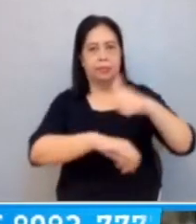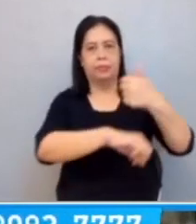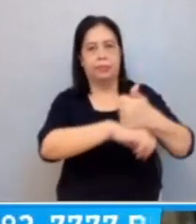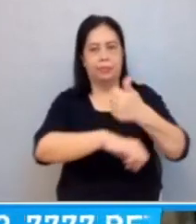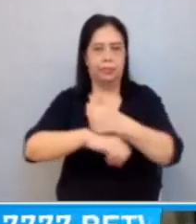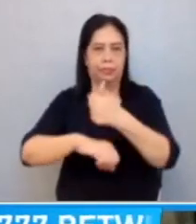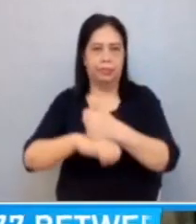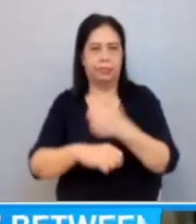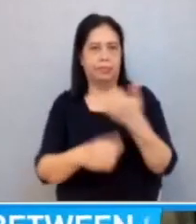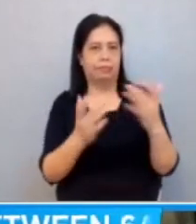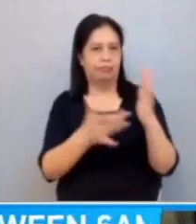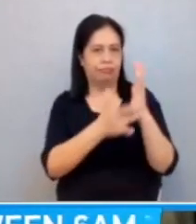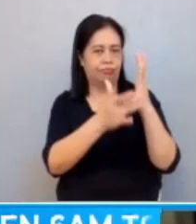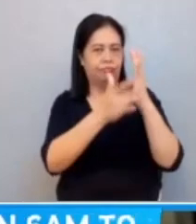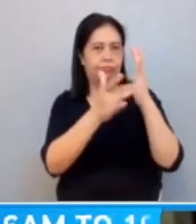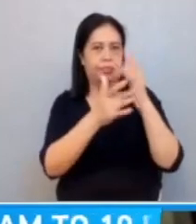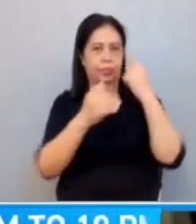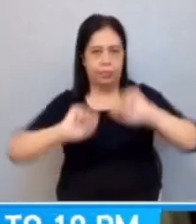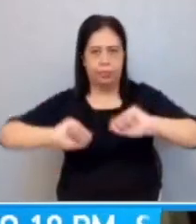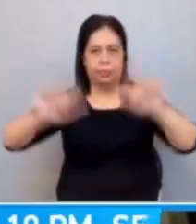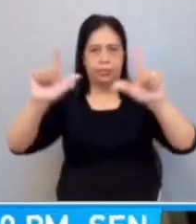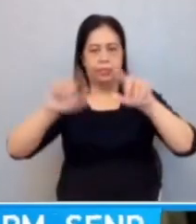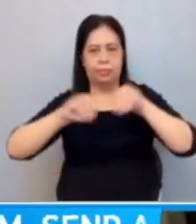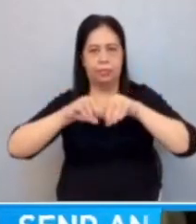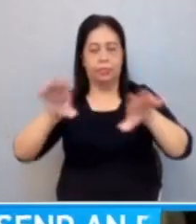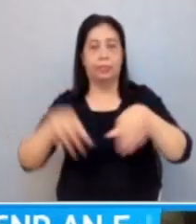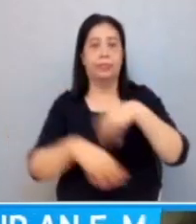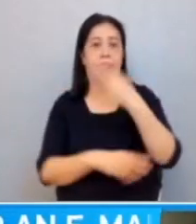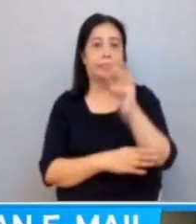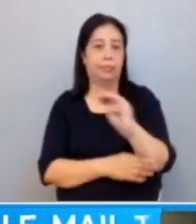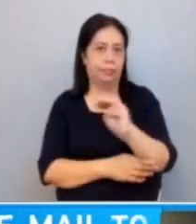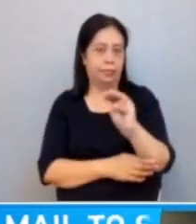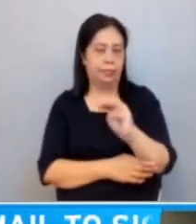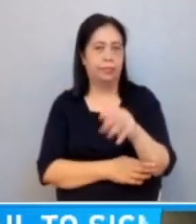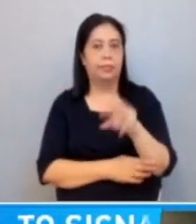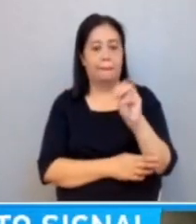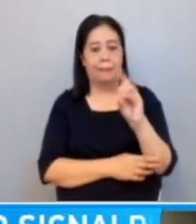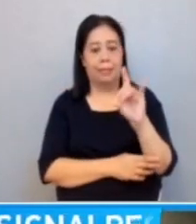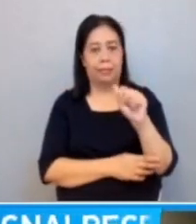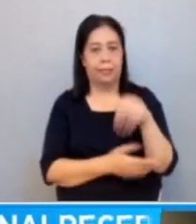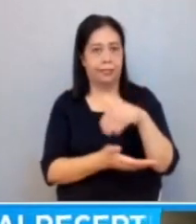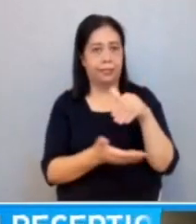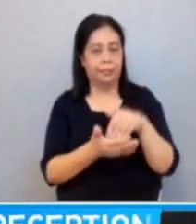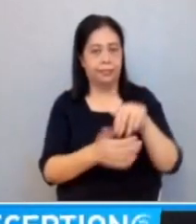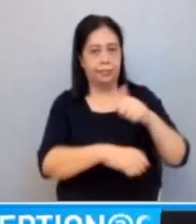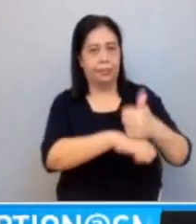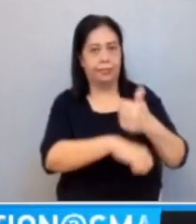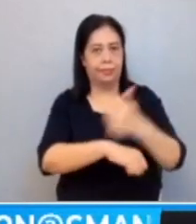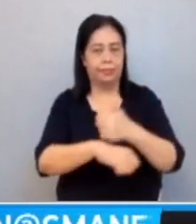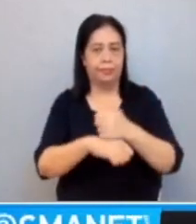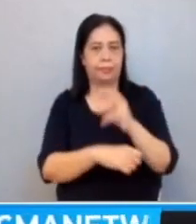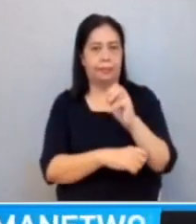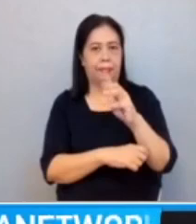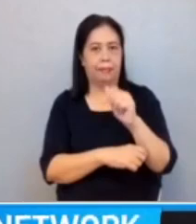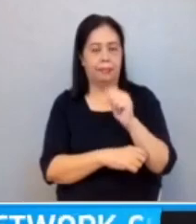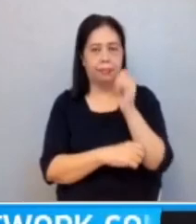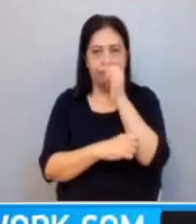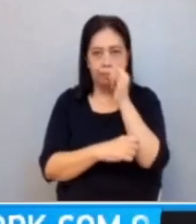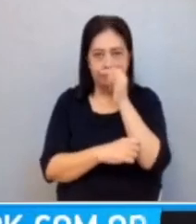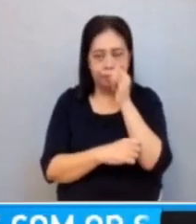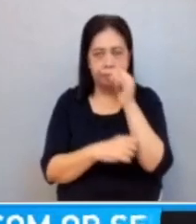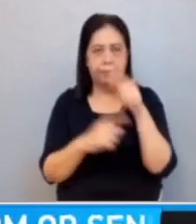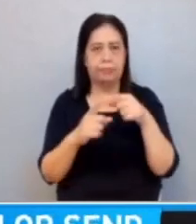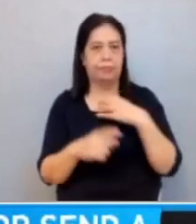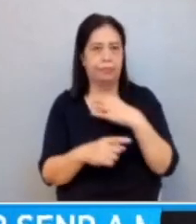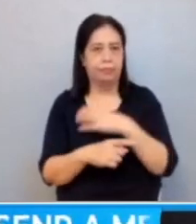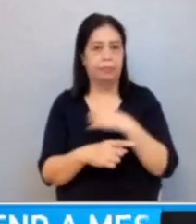equipment para sa live broadcast ng SONA sa Lunes. Sa media center ang pinakapwesto ang mga taga-media na nagpo-cover sa camera, pero sa